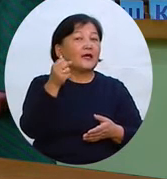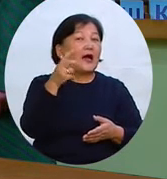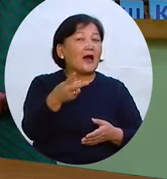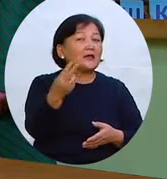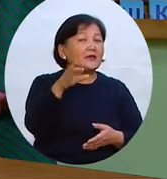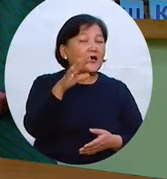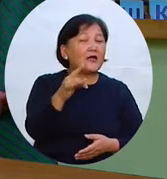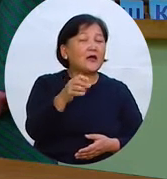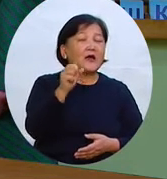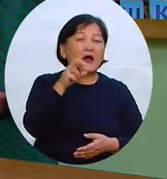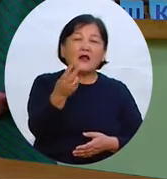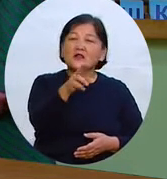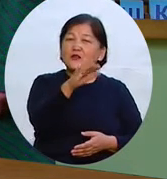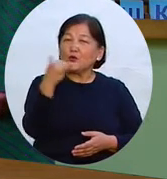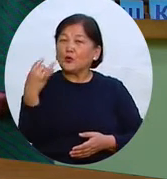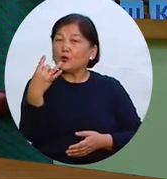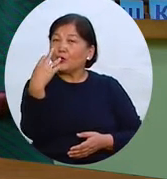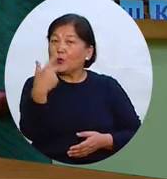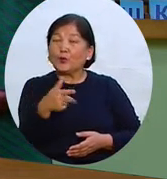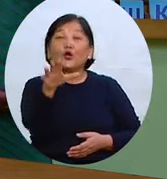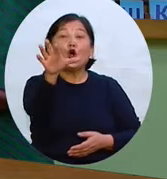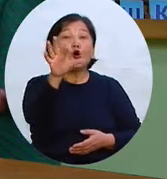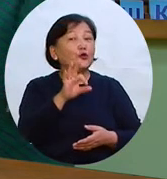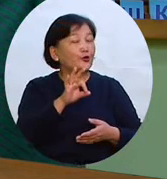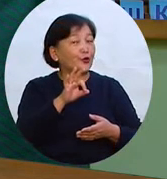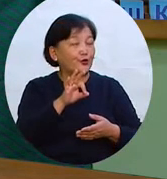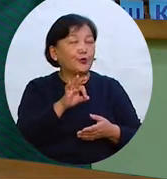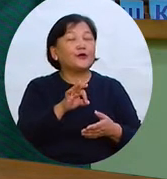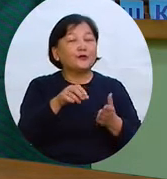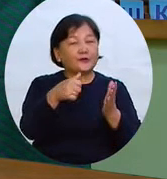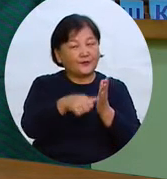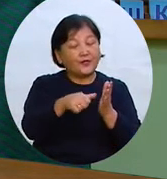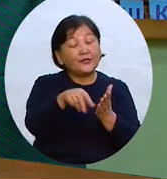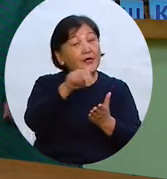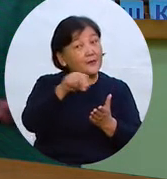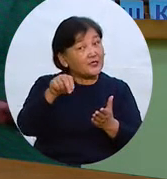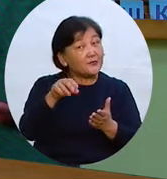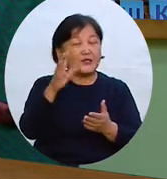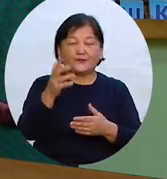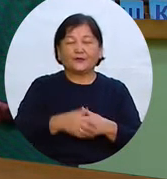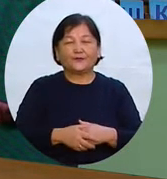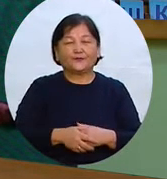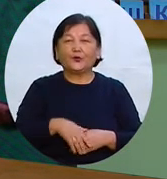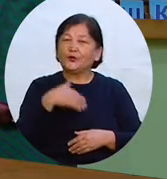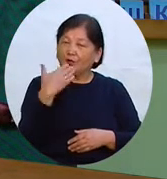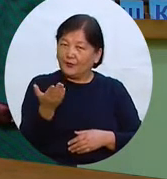гэсэн хоёр үгийг бас олоод зурсан байж болно, тийм ээ. За, тэгвэл